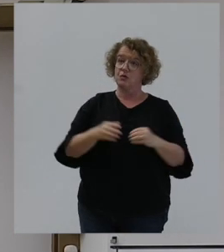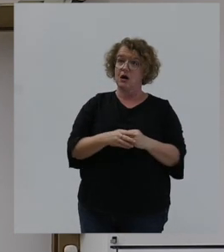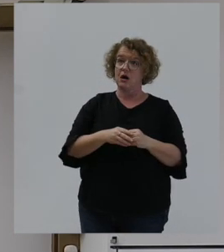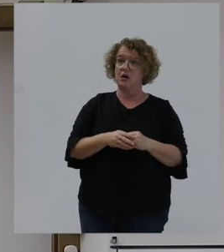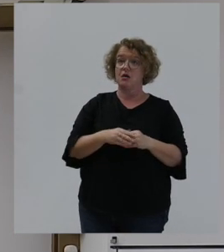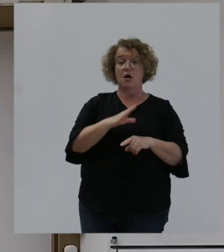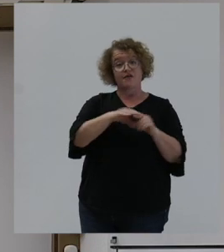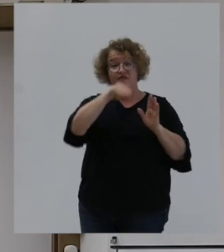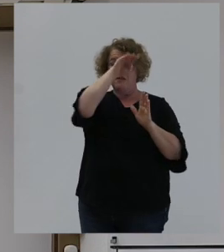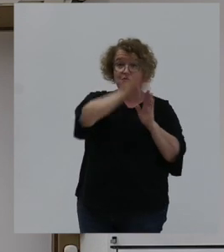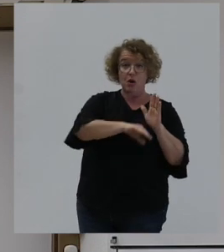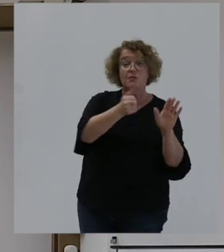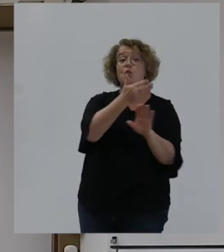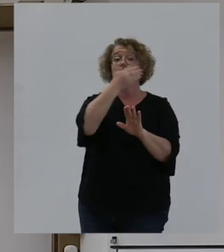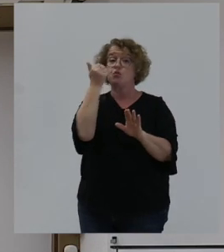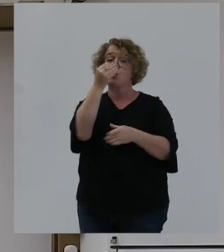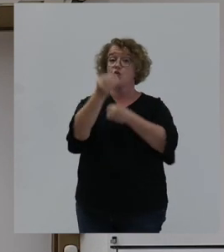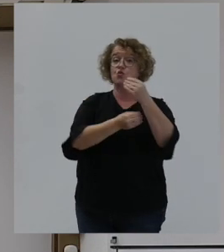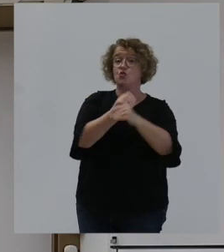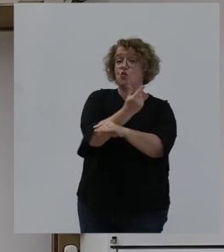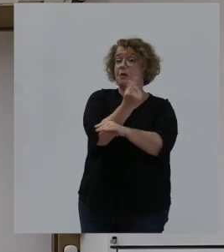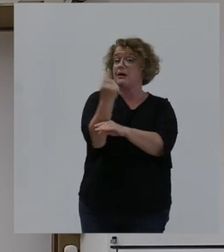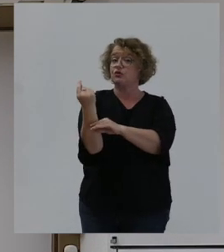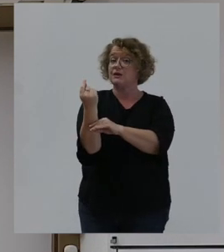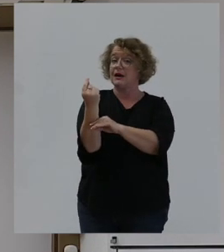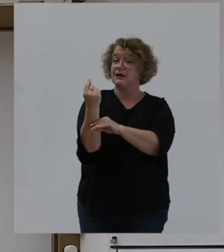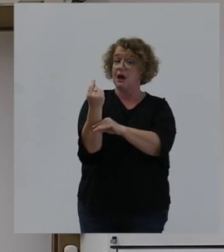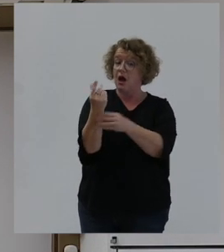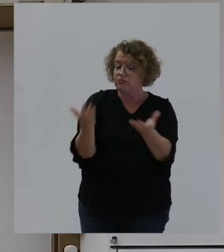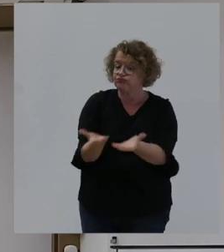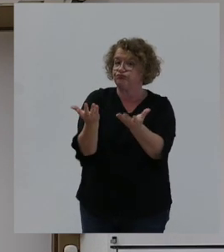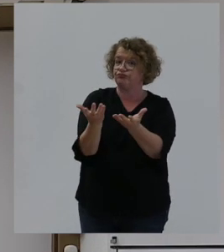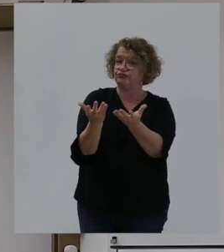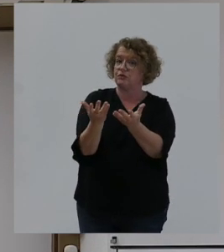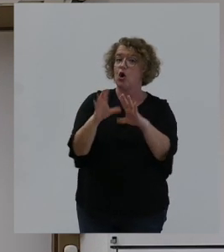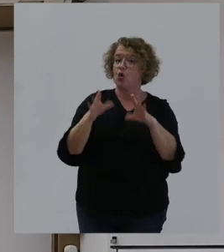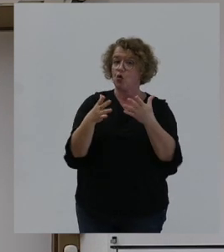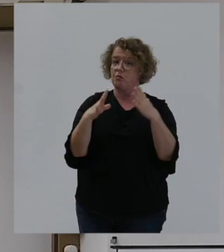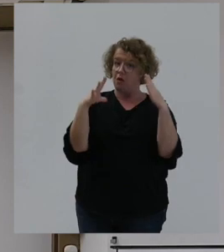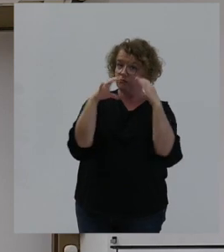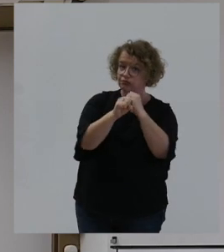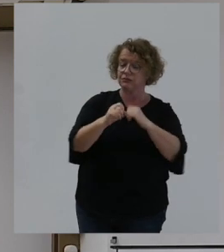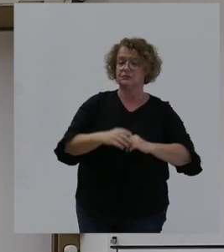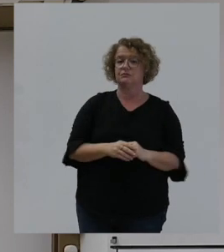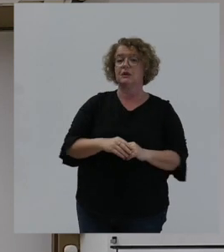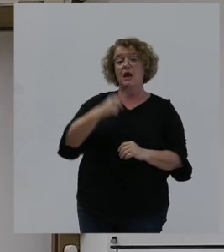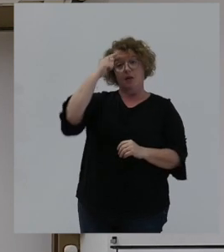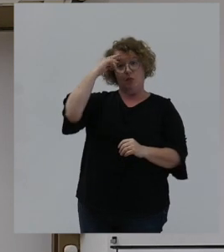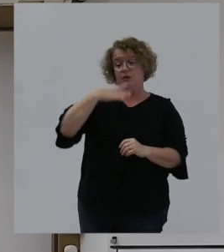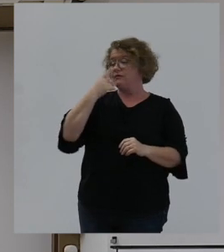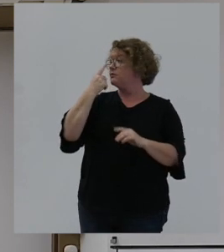mieux? C'est développer encore les partenariats? Brièvement, en 20 secondes. Ce qui est très important, c'est de